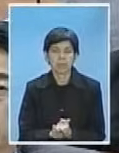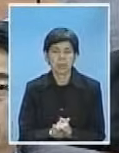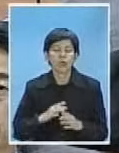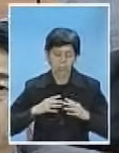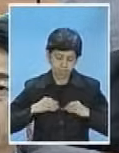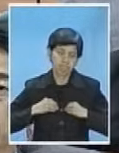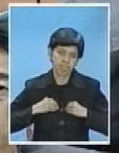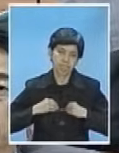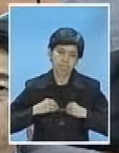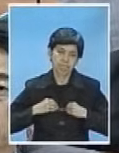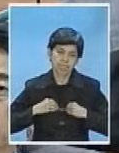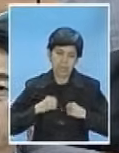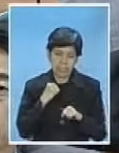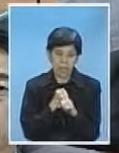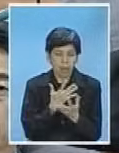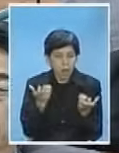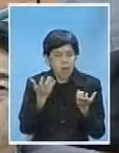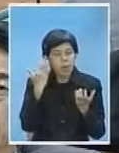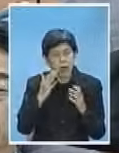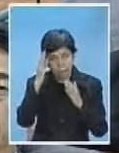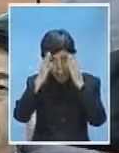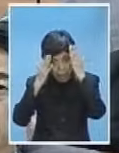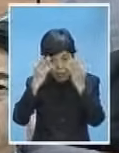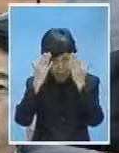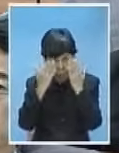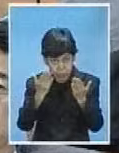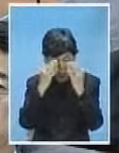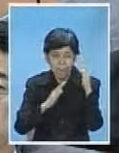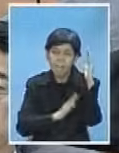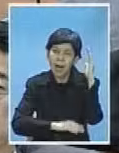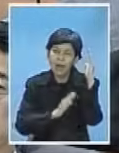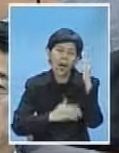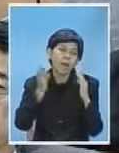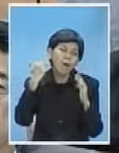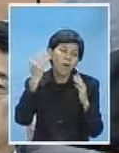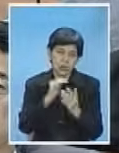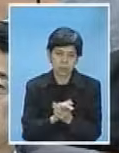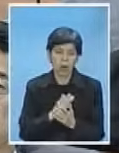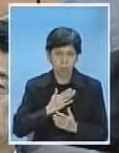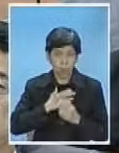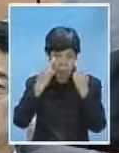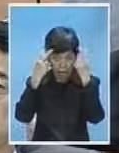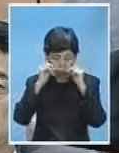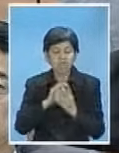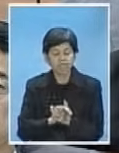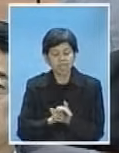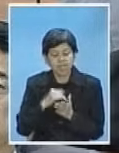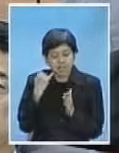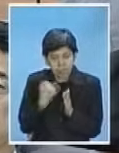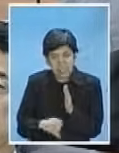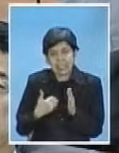ายอมรับว่าการกระทำที่รุนแรงต่อชาวมาเลมุสลิมในภาคใต้สมัยที่ขอเป็นนายกถือเป็นความผิดพล